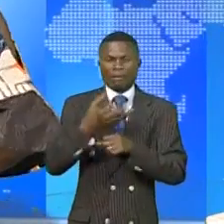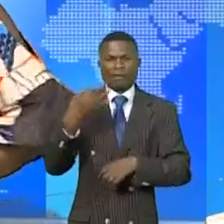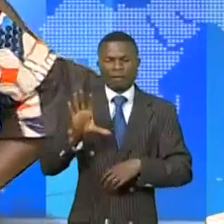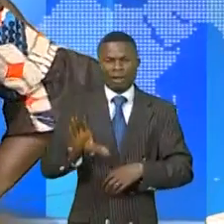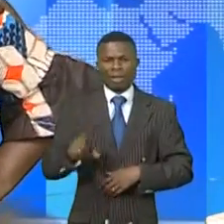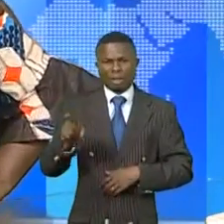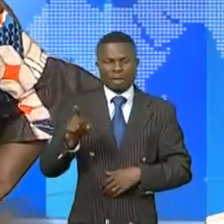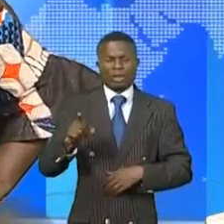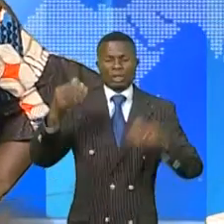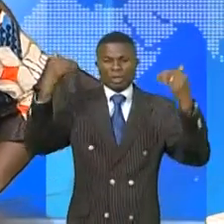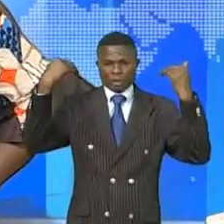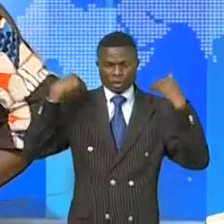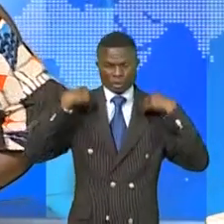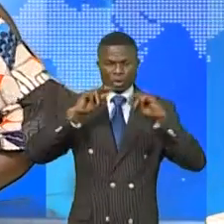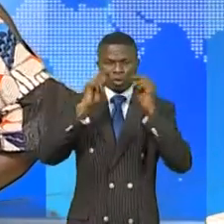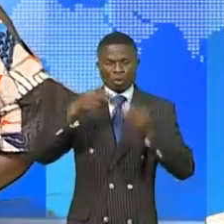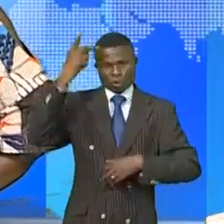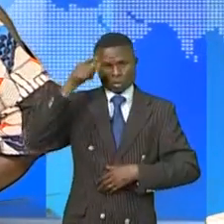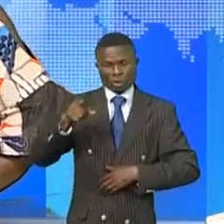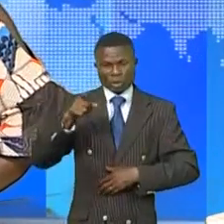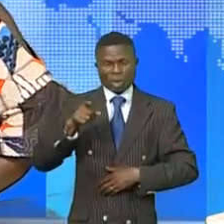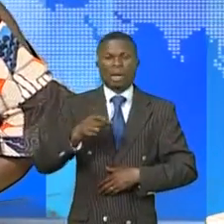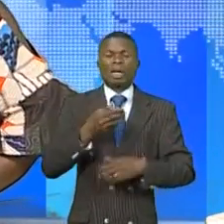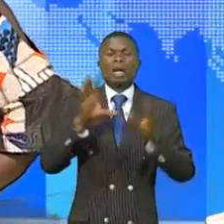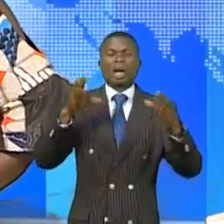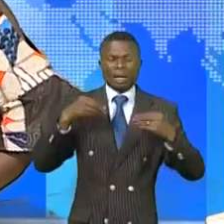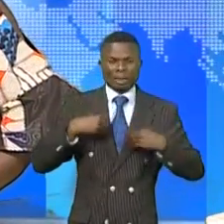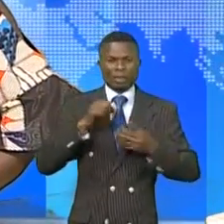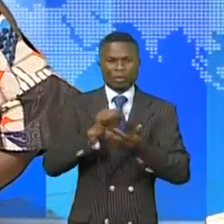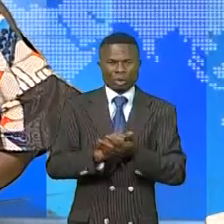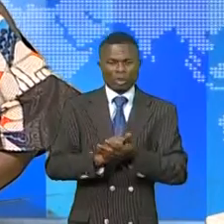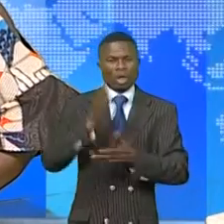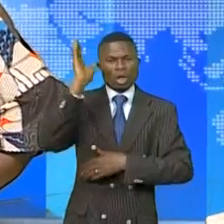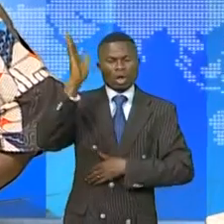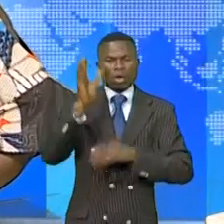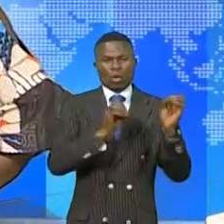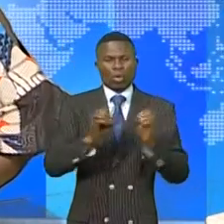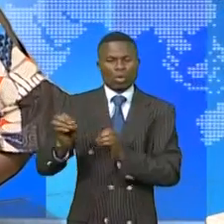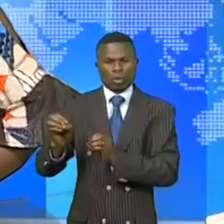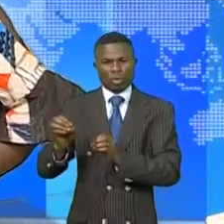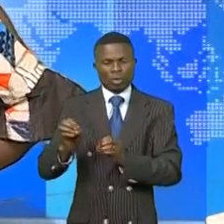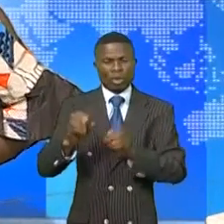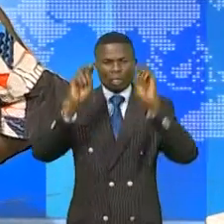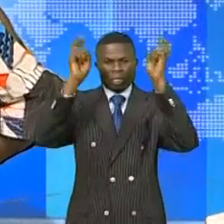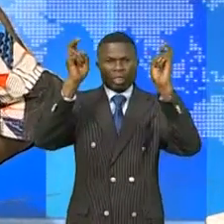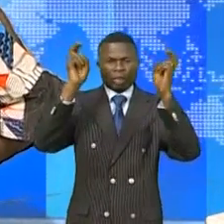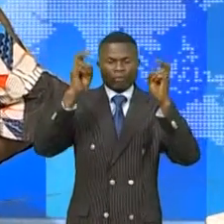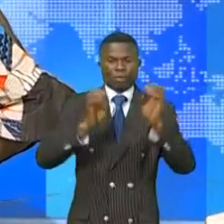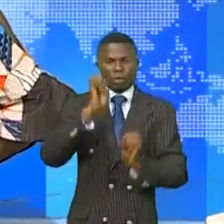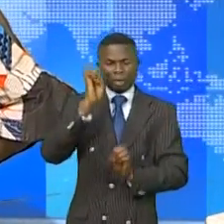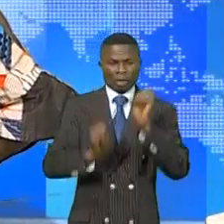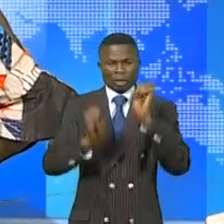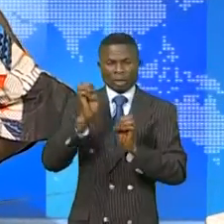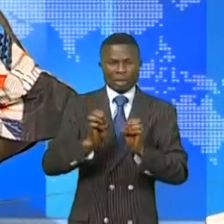Sangangele, pionnier de l'IDPS, l'a confirmé à l'issue d'une conférence de presse animée sous le thème « L'évaluation